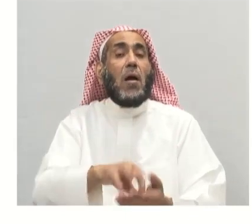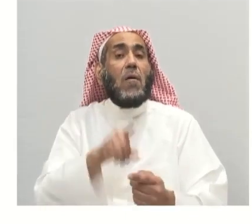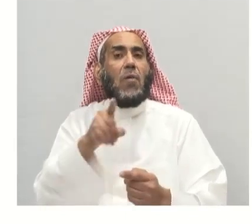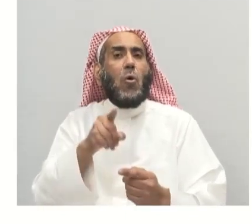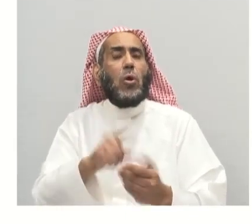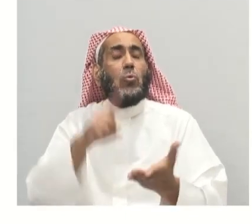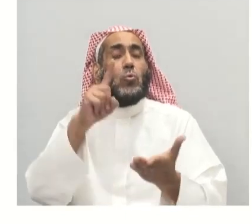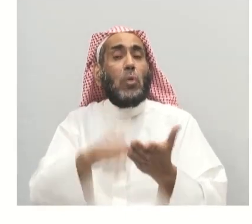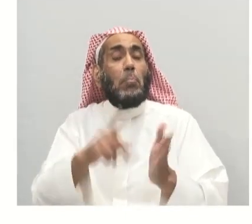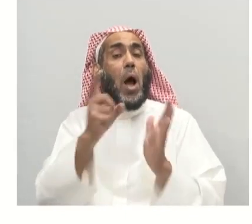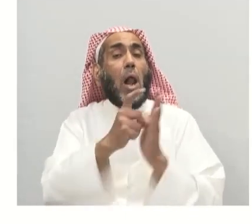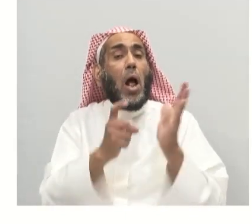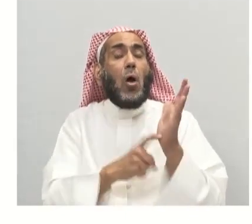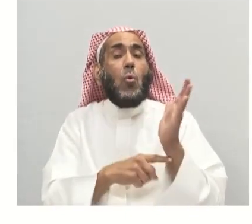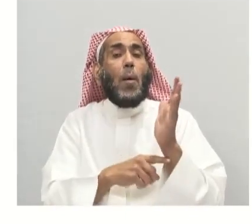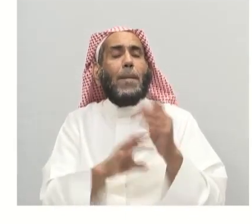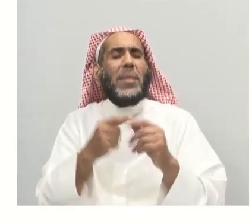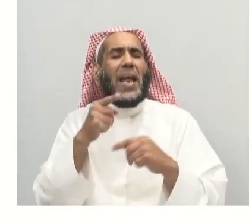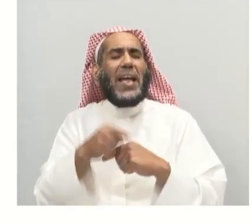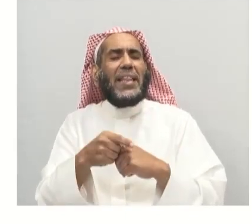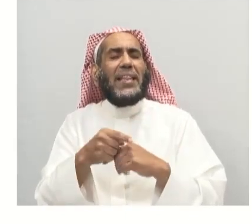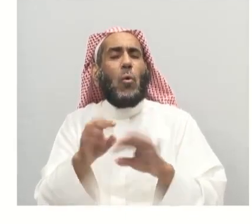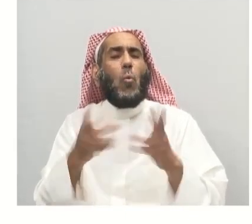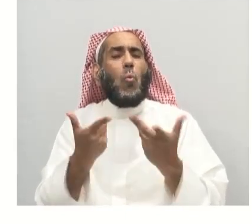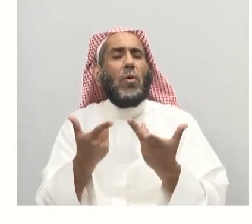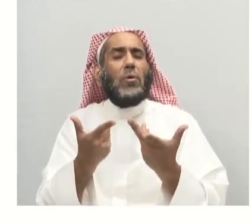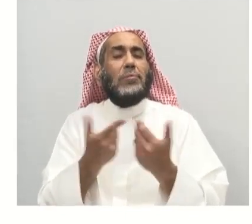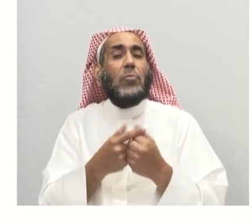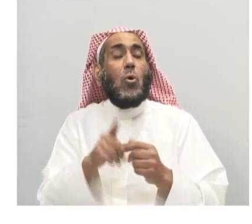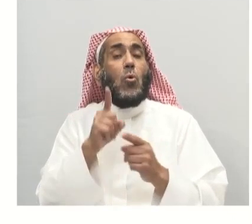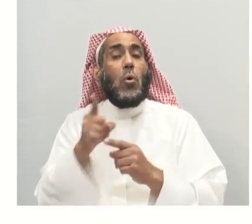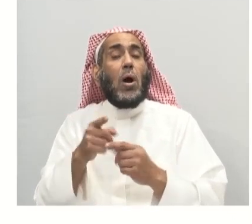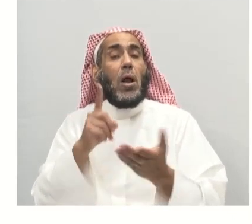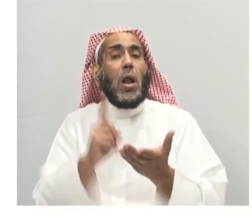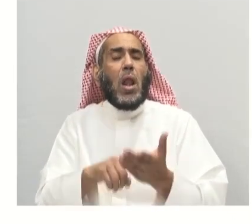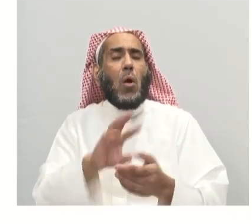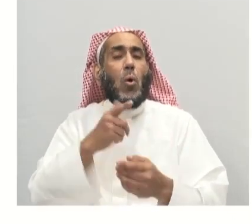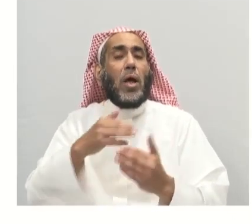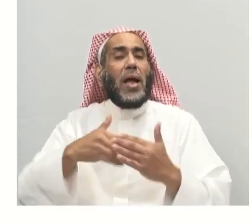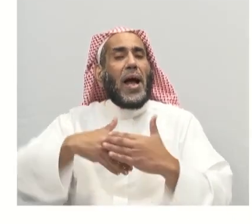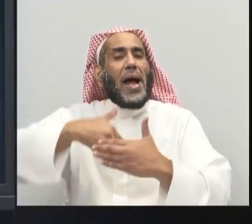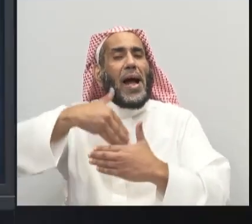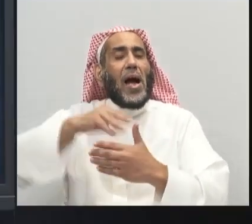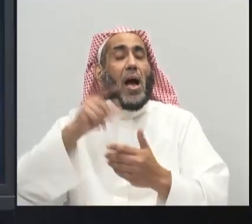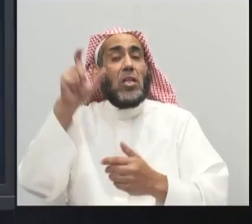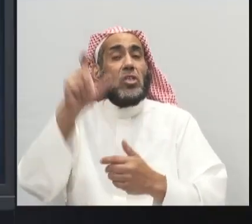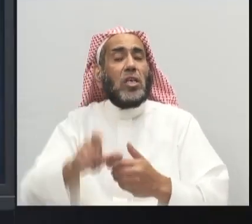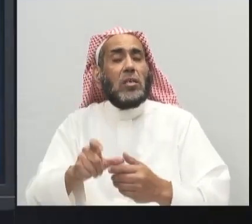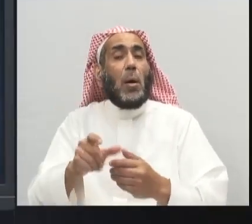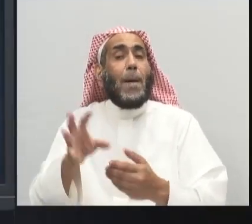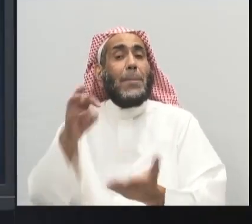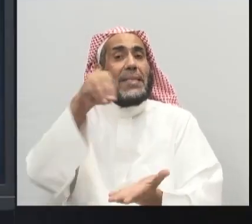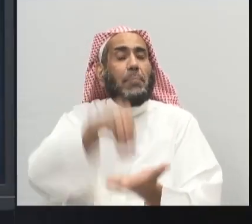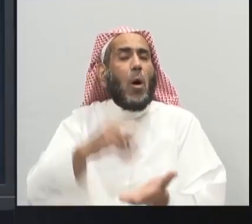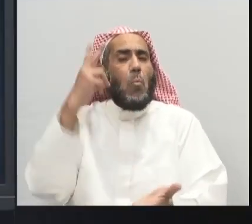هنا يطبق القانون من حيث حيثيه اخرى وهو انه لو كان خارج هذا الشخص ما دام انه